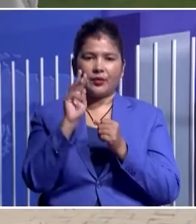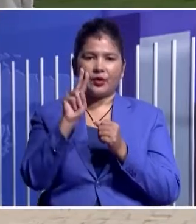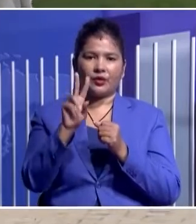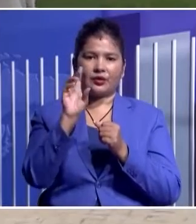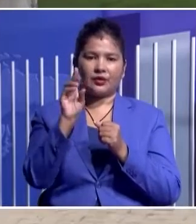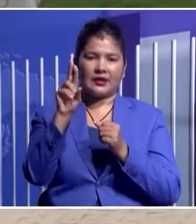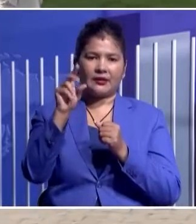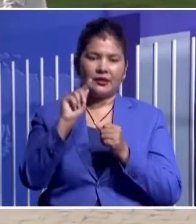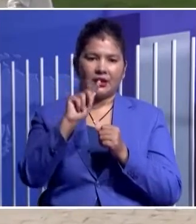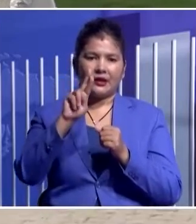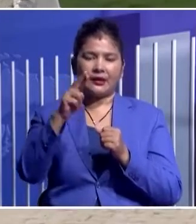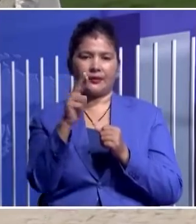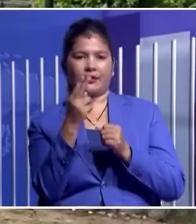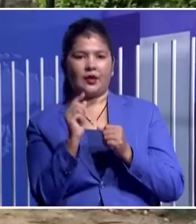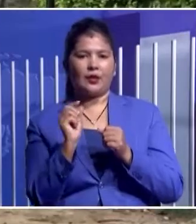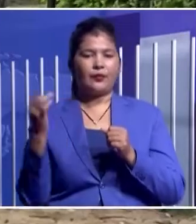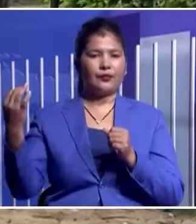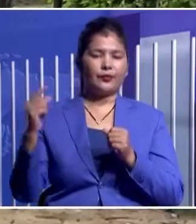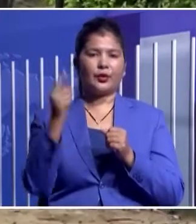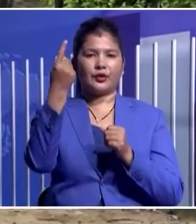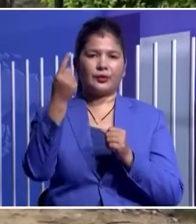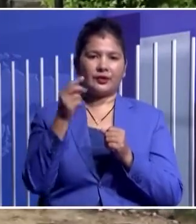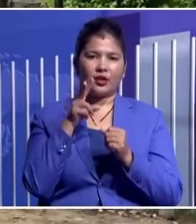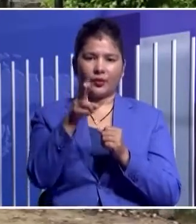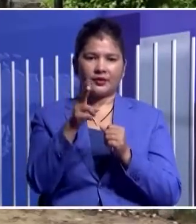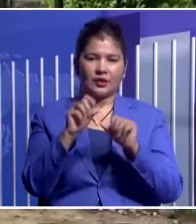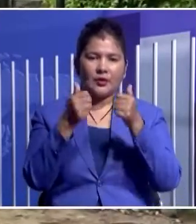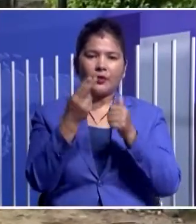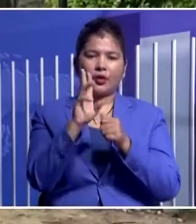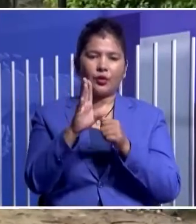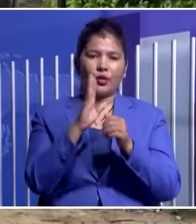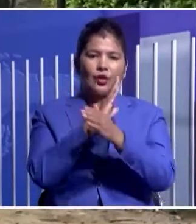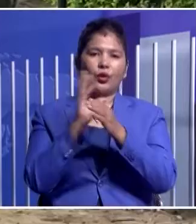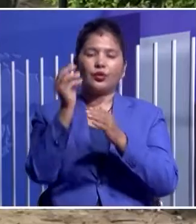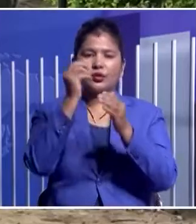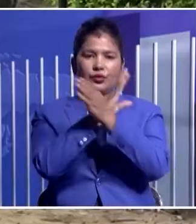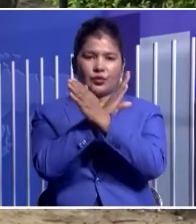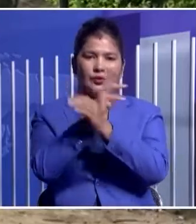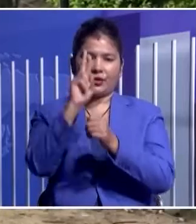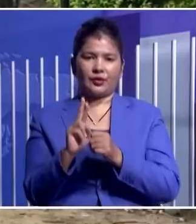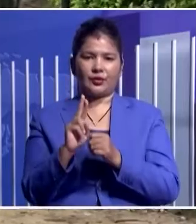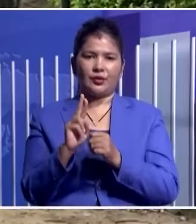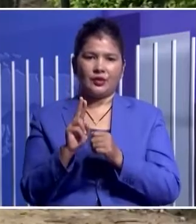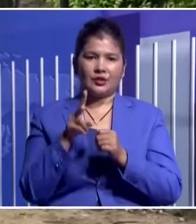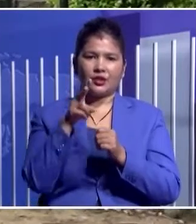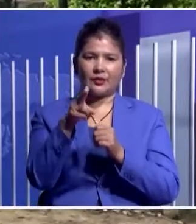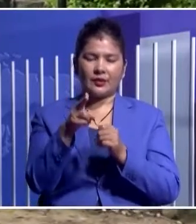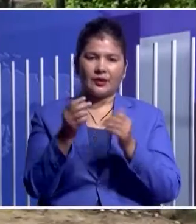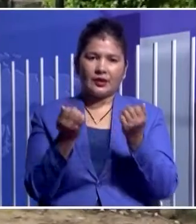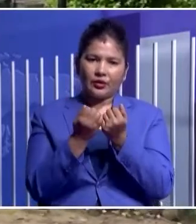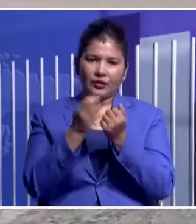अनुसार राप्तीमै पहिलो पटक प्रतिष्ठानमा यो शल्यक्रिया सफल भएको हो। उच्च जोखिम लिएर आफूहरूले प्रतिष्ठानमा सफल शल्यक्रिया